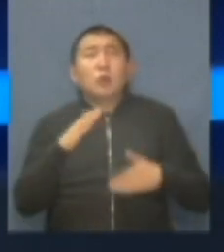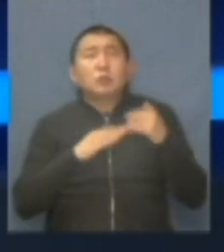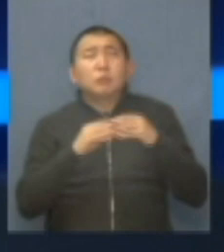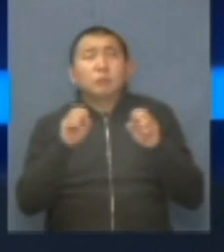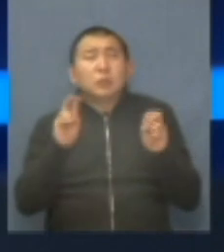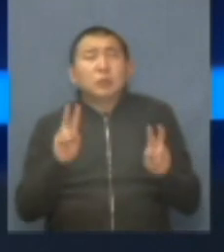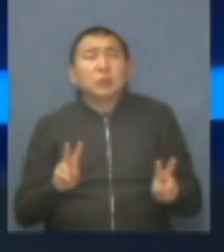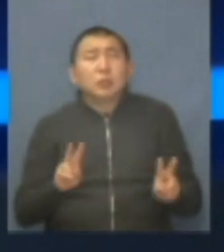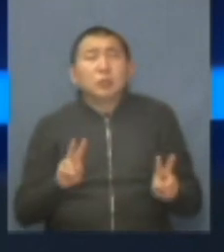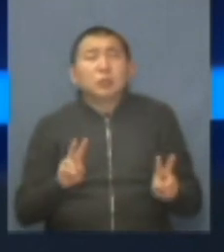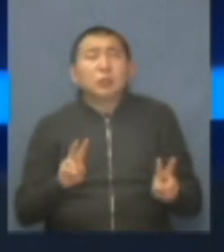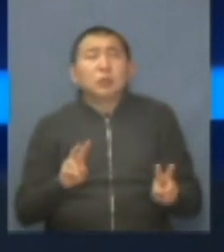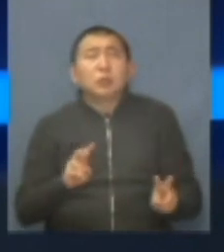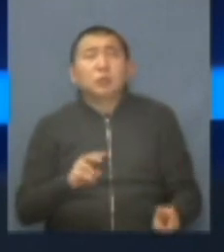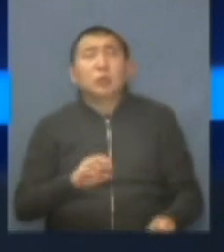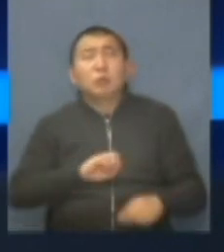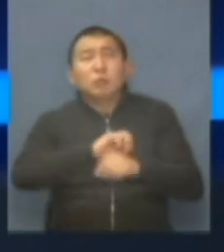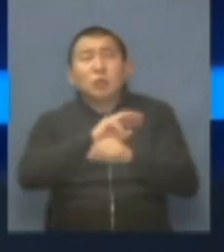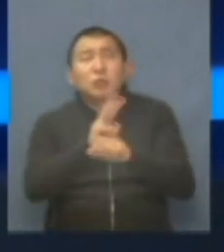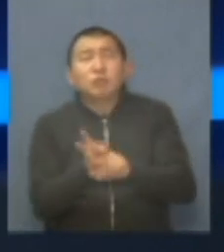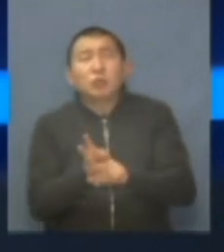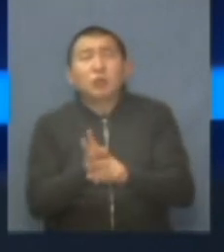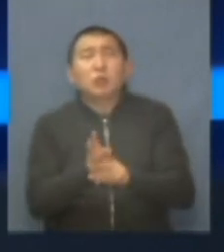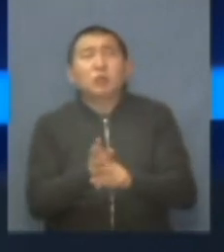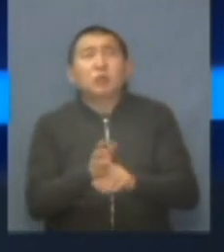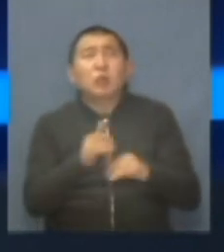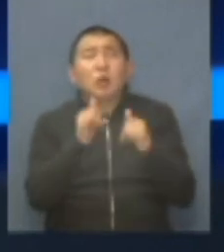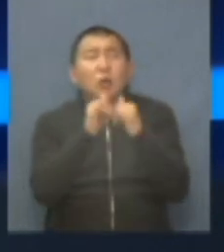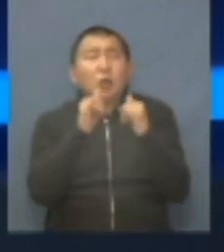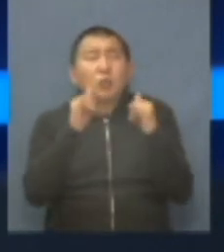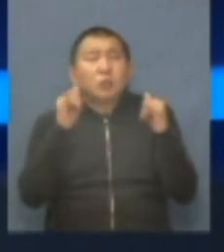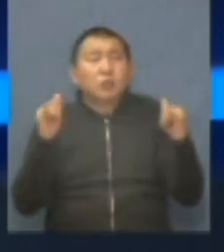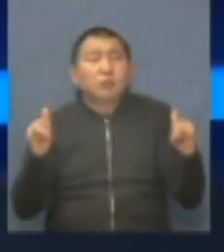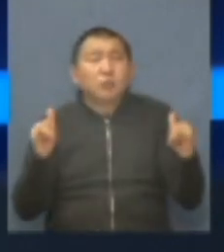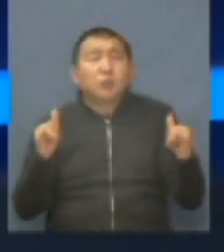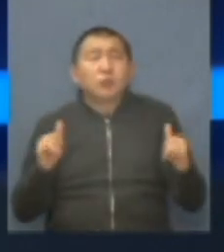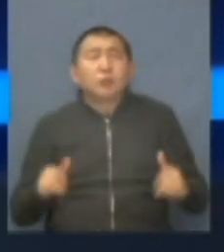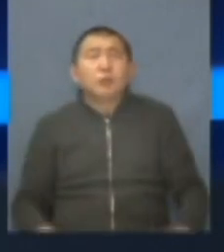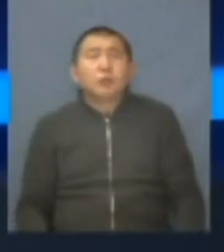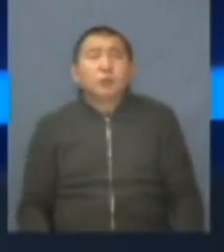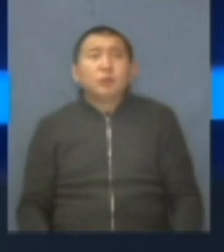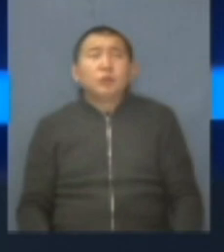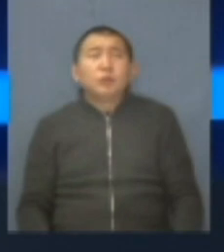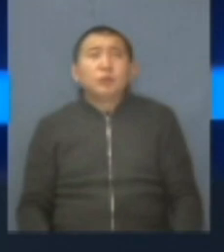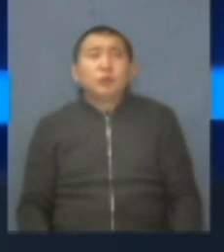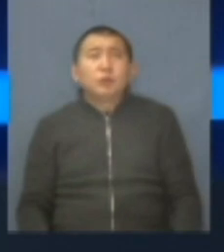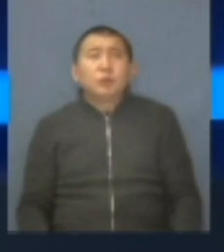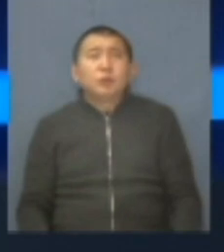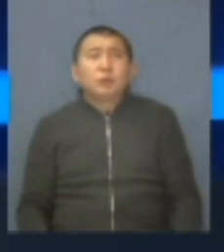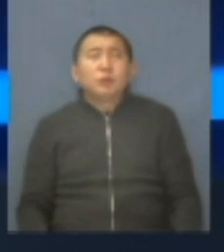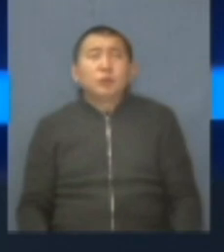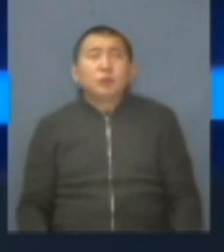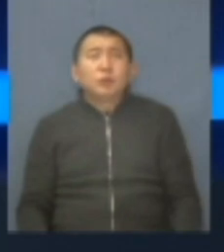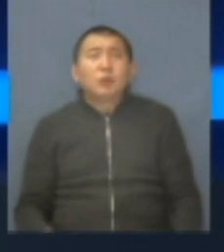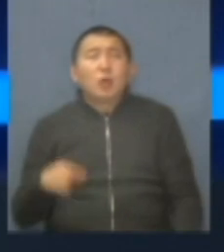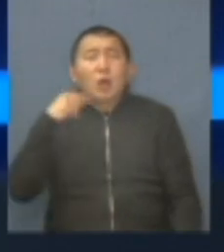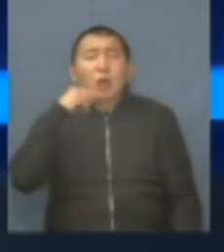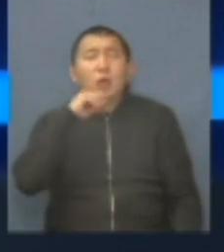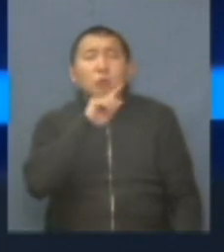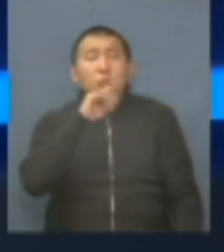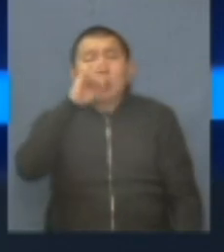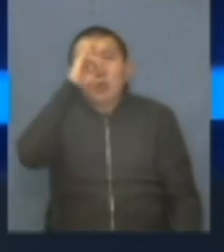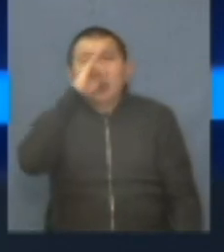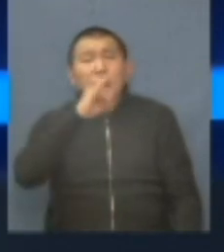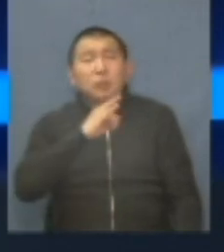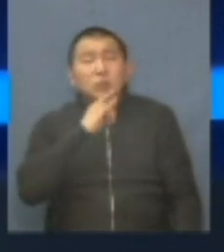сил своему делу и посвящают себя развитию одной из самых перспективных сфер экономики Казахстана. Наши корреспонденты побывали в